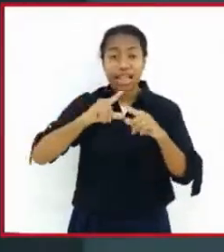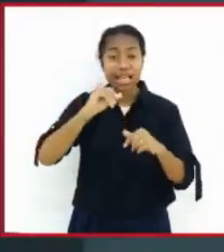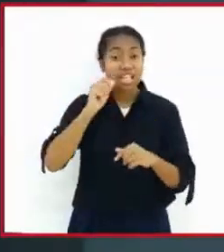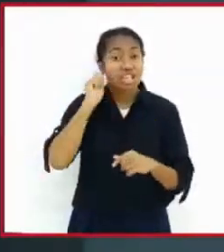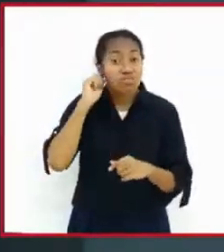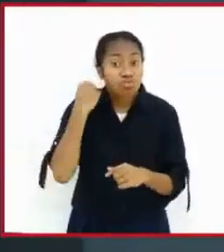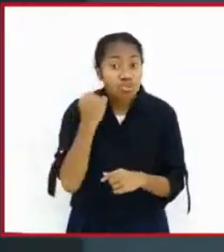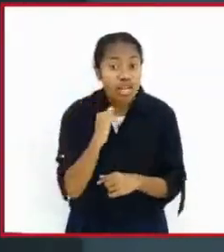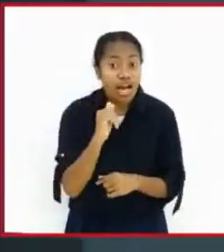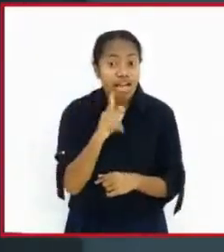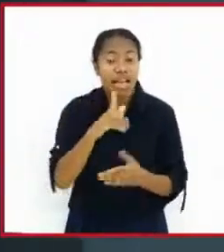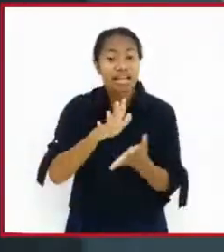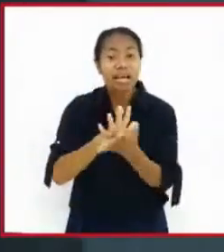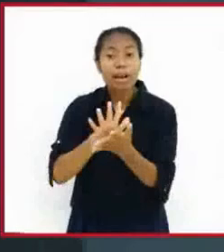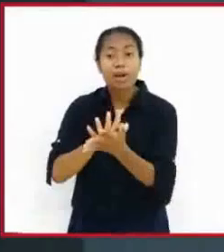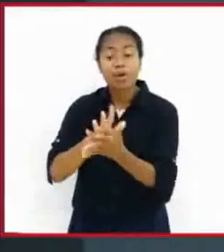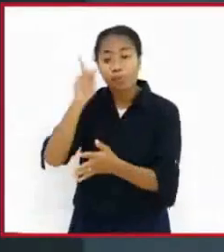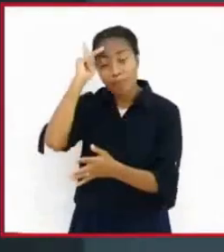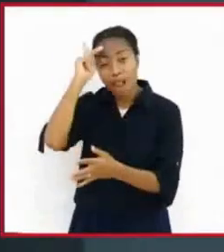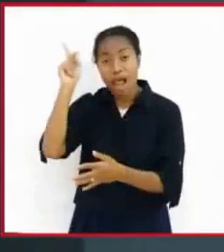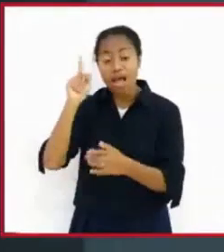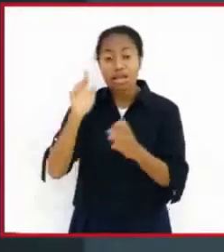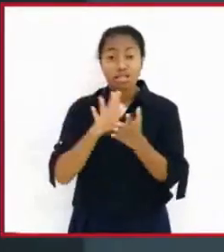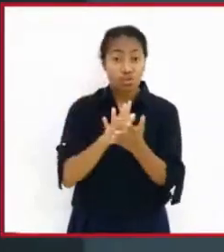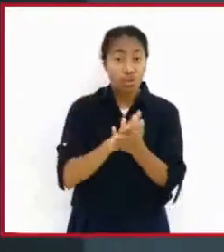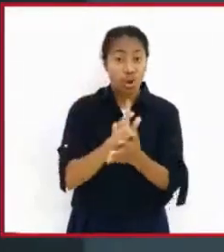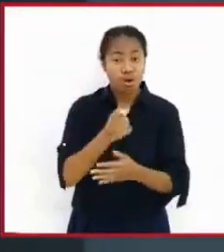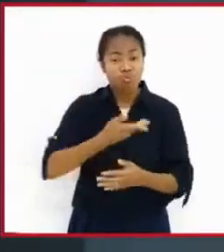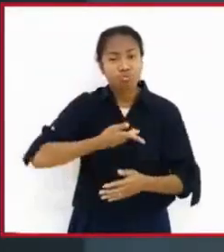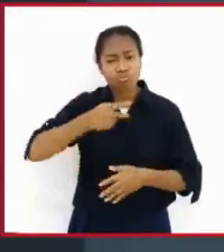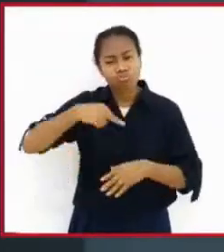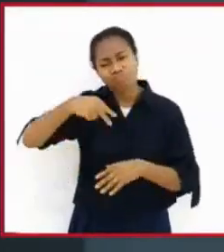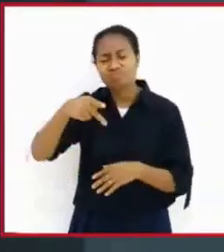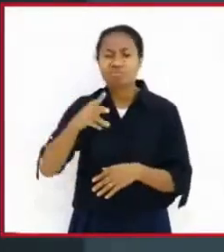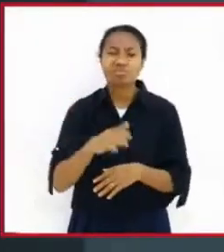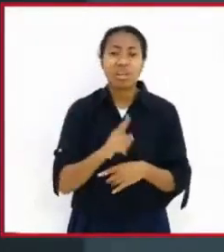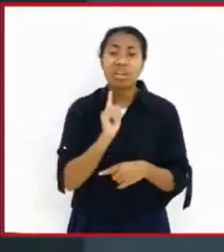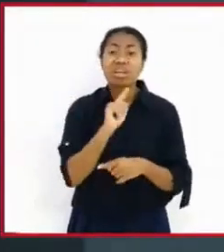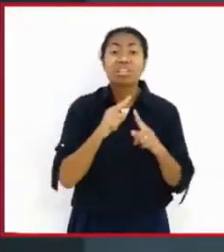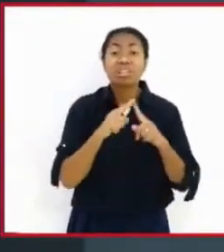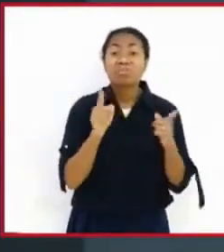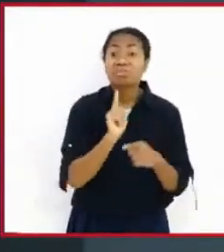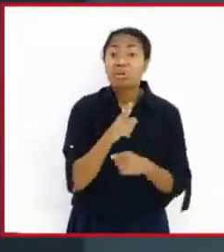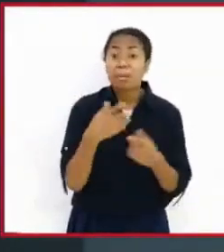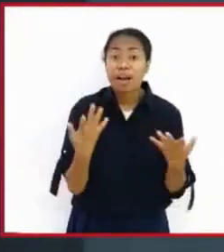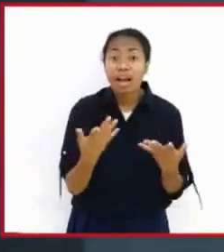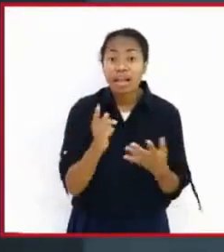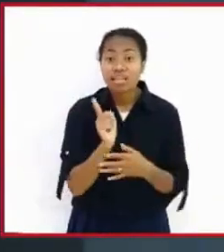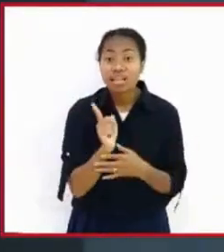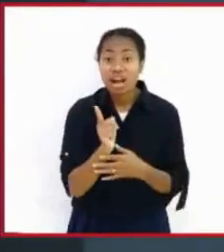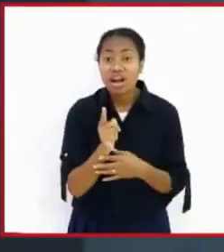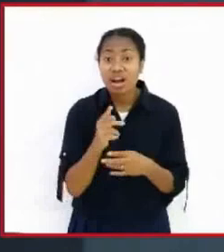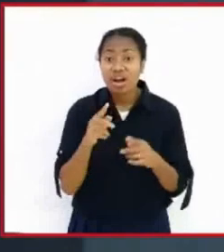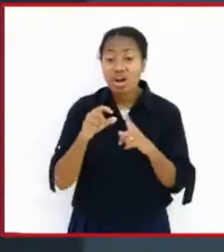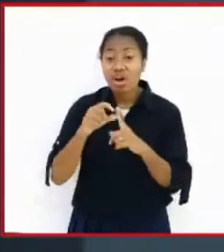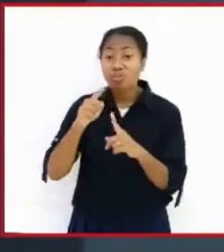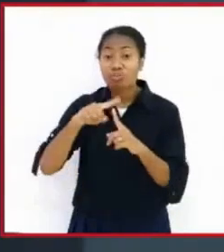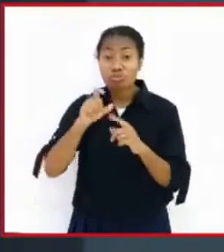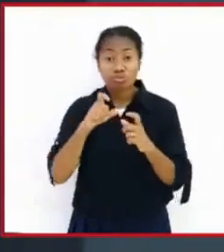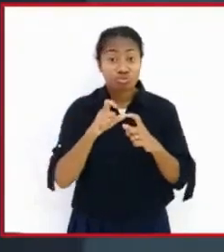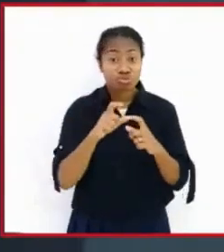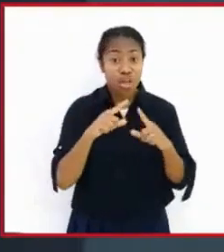Sekolahnya maryland untuk bisa bertahan akhir tapi apakah dia Hai putus asa